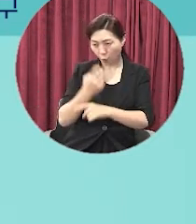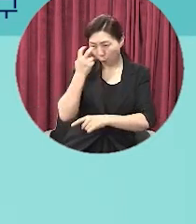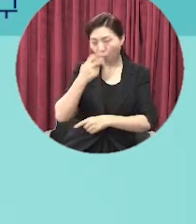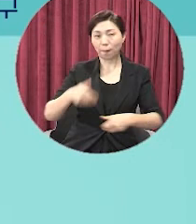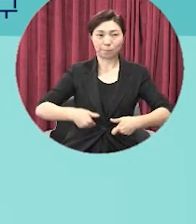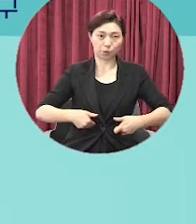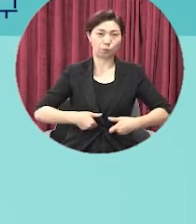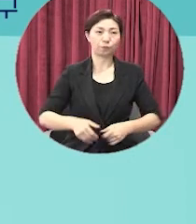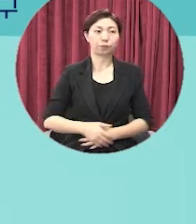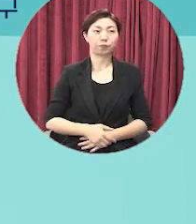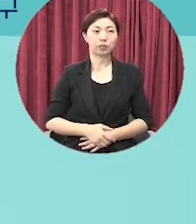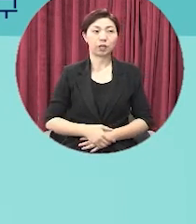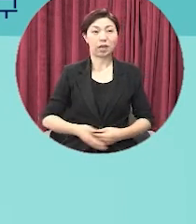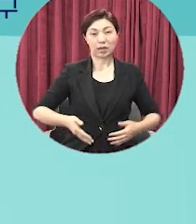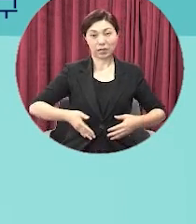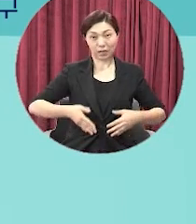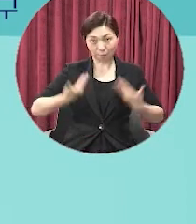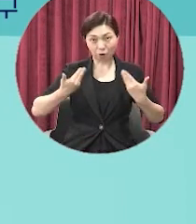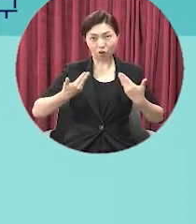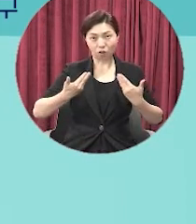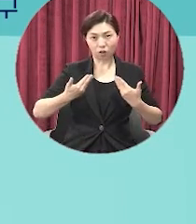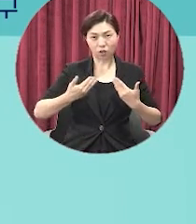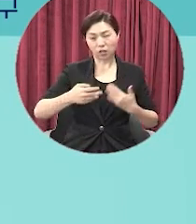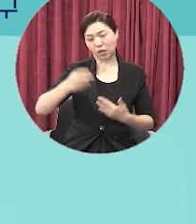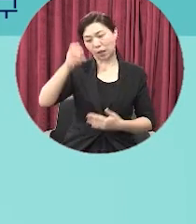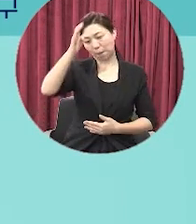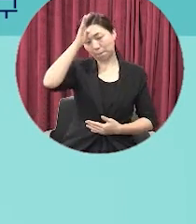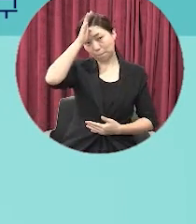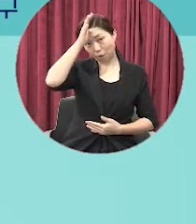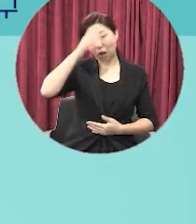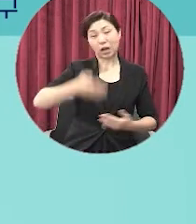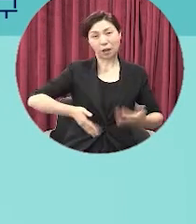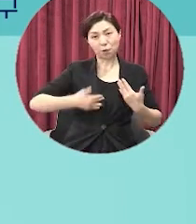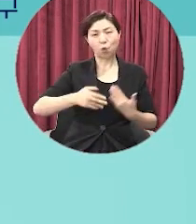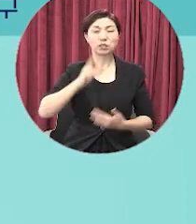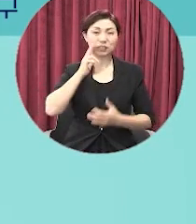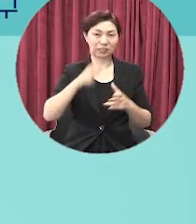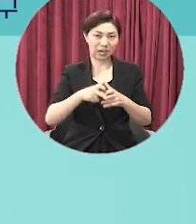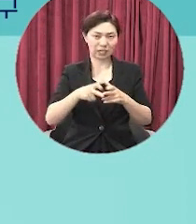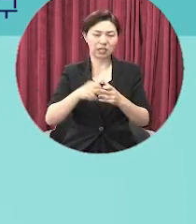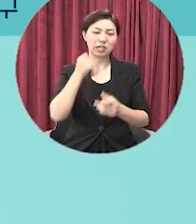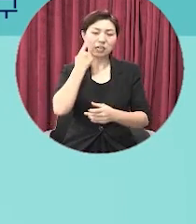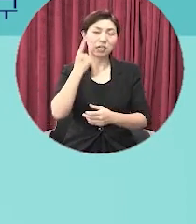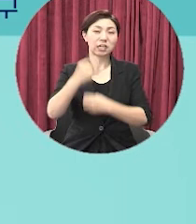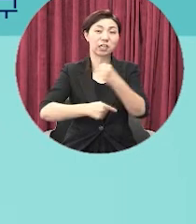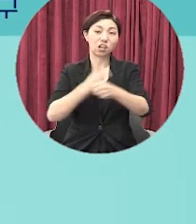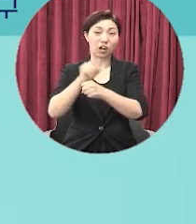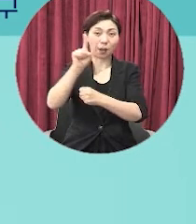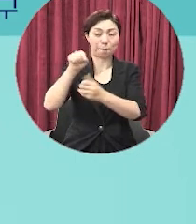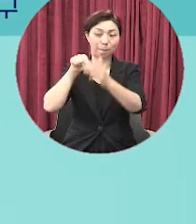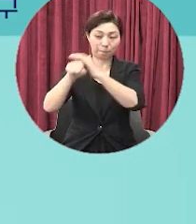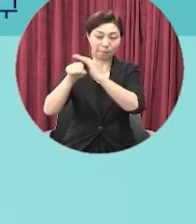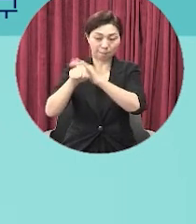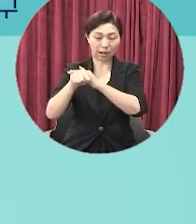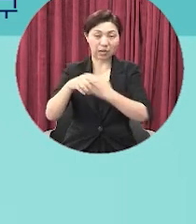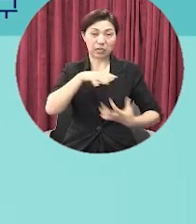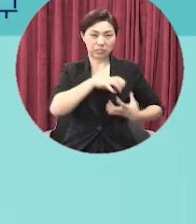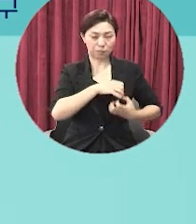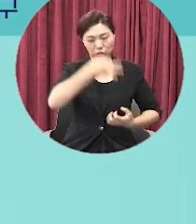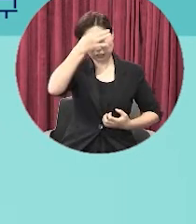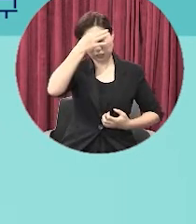경증 은 1년 간 벽의 로 중 팔로우 하면서 그런 심폐기능 강화 훈련을 진행하고